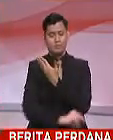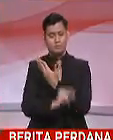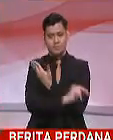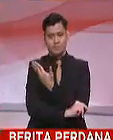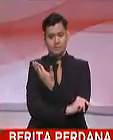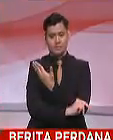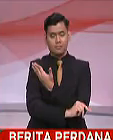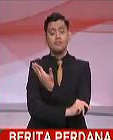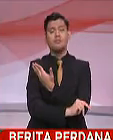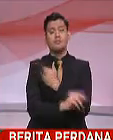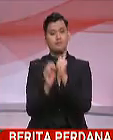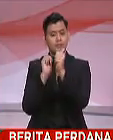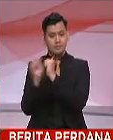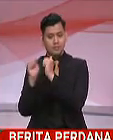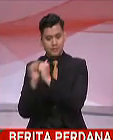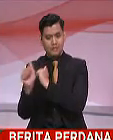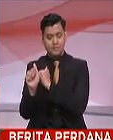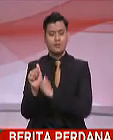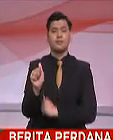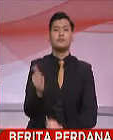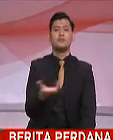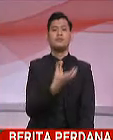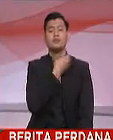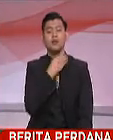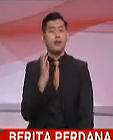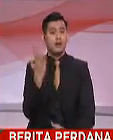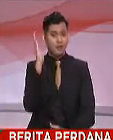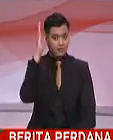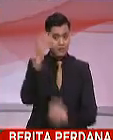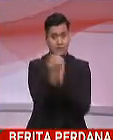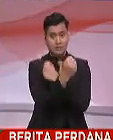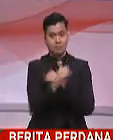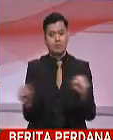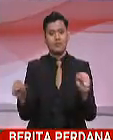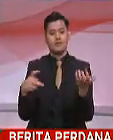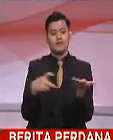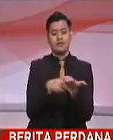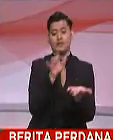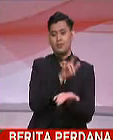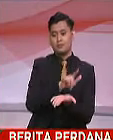Perak akan menyalurkan bantuan tiket penerbangan selain bantuan kewangan buat pemain tersebut.